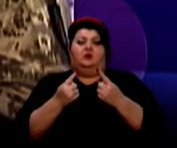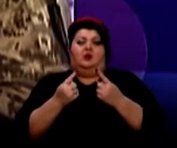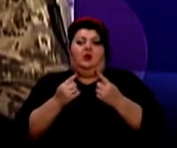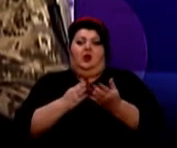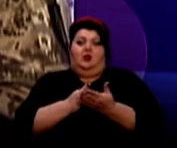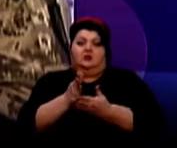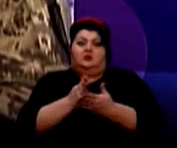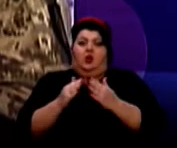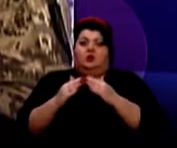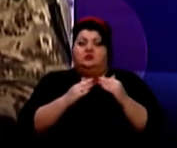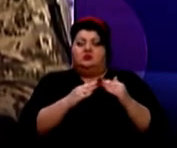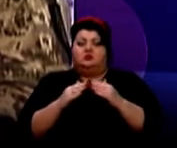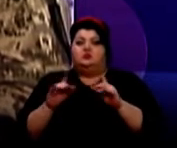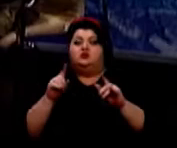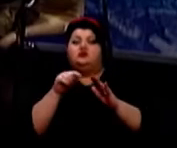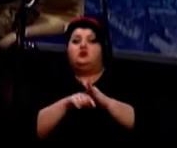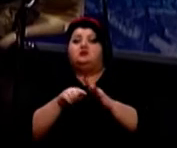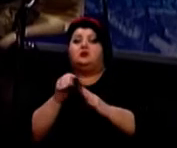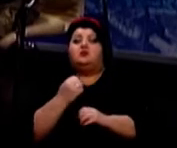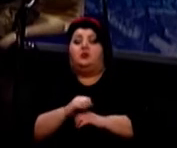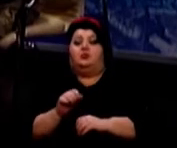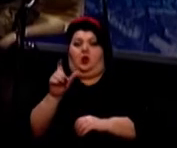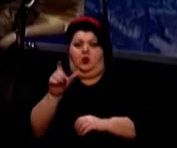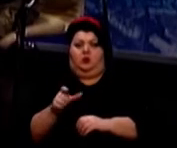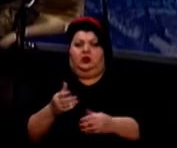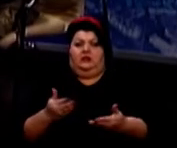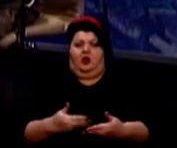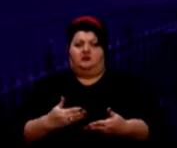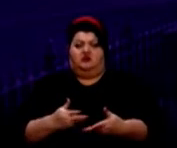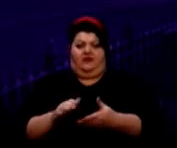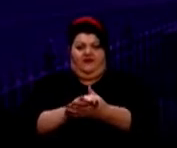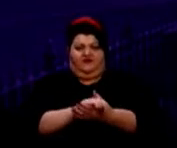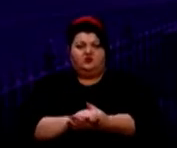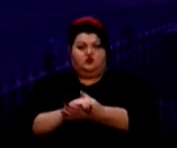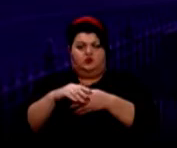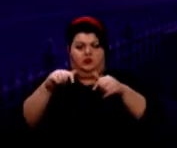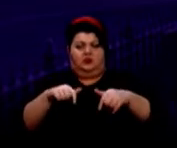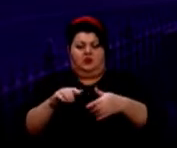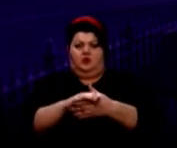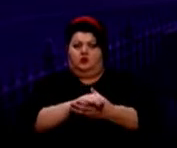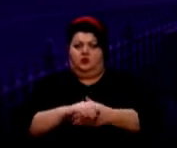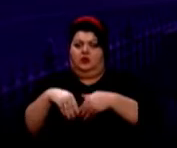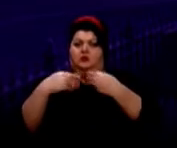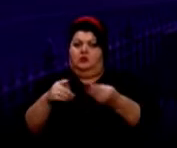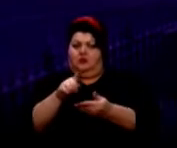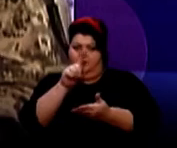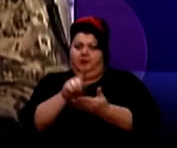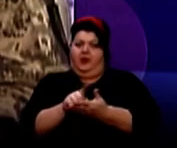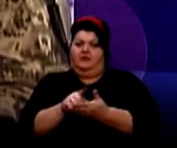І що значить примушувати? Людина живе в суспільстві. Суспільство накладає на людину певні